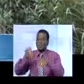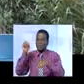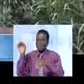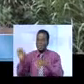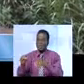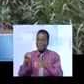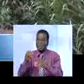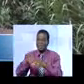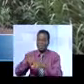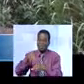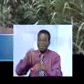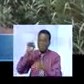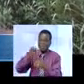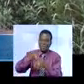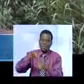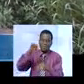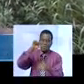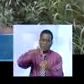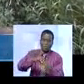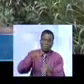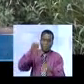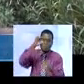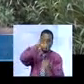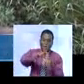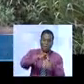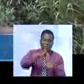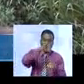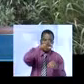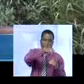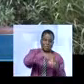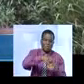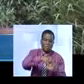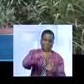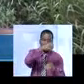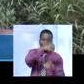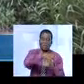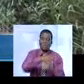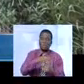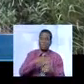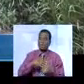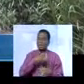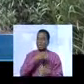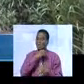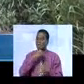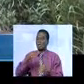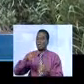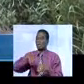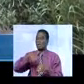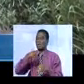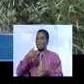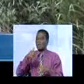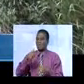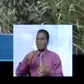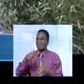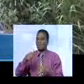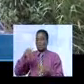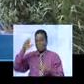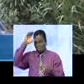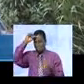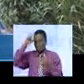des maïs. Et puis mon grand-fils, il ne travaille pas. L'autre, la mariée, ne travaille